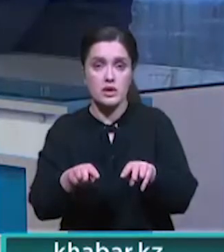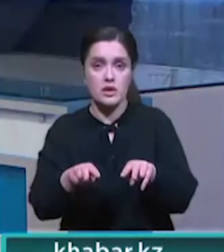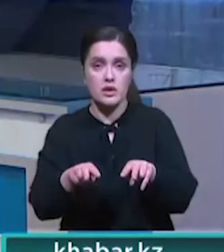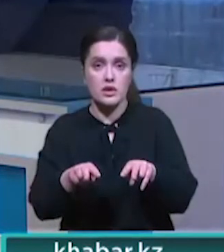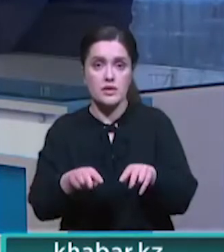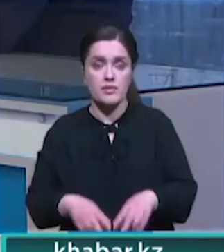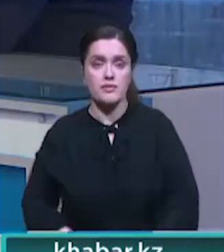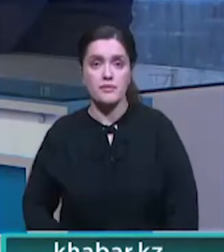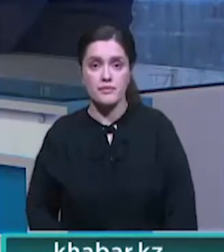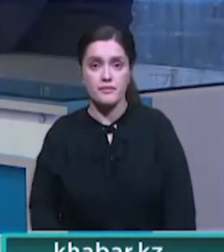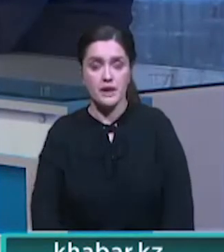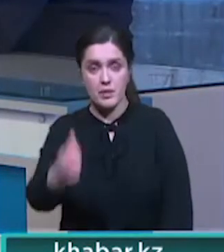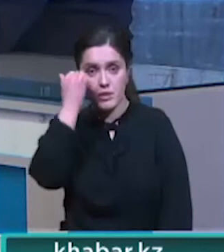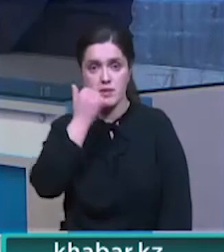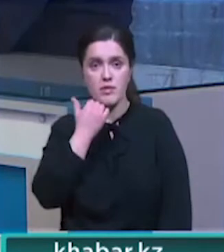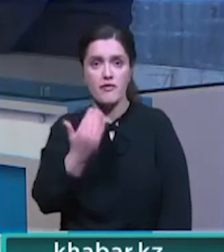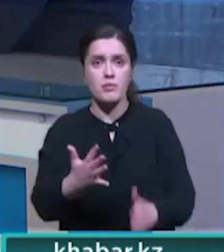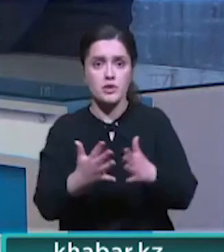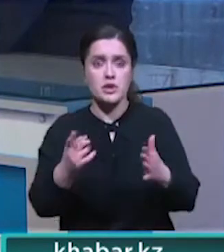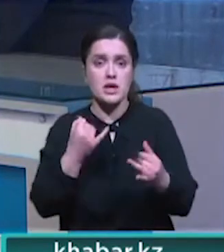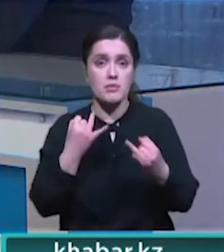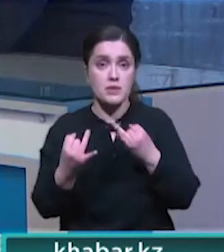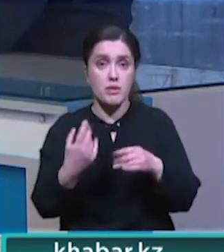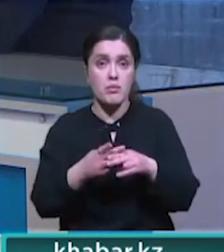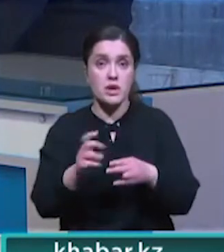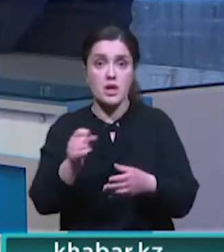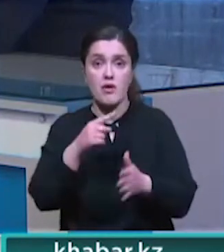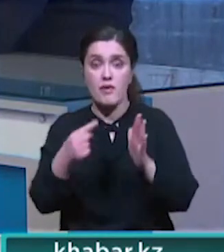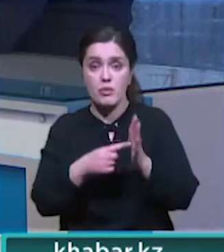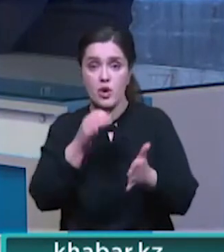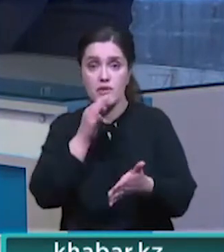и прорабатывается. Спасибо вам большое за беседу. Я напомню, что на наши